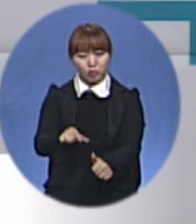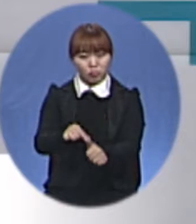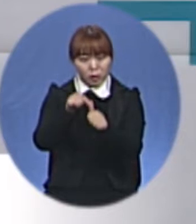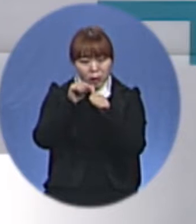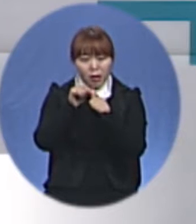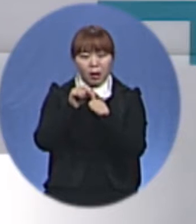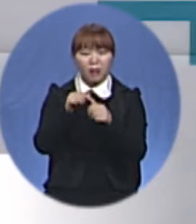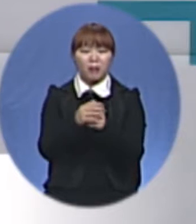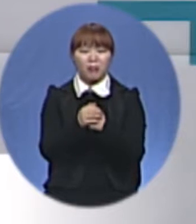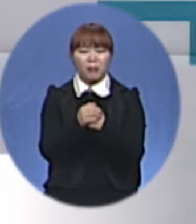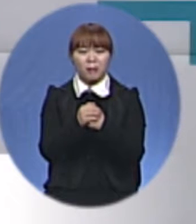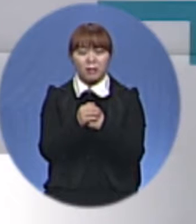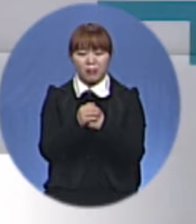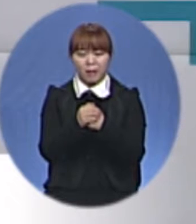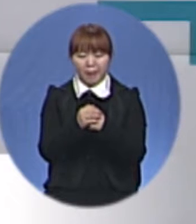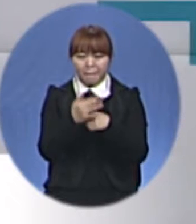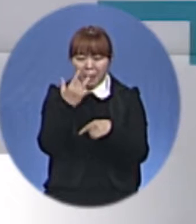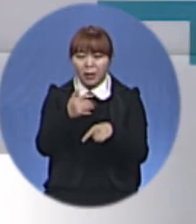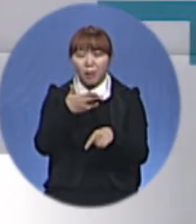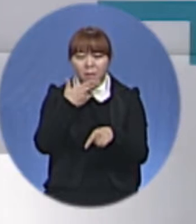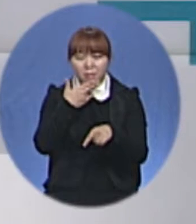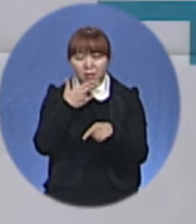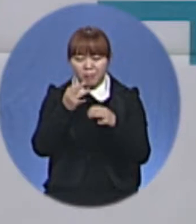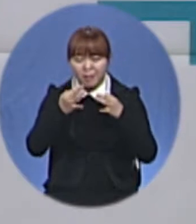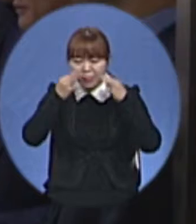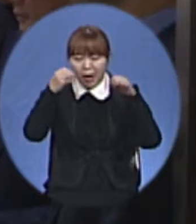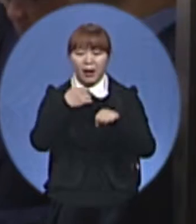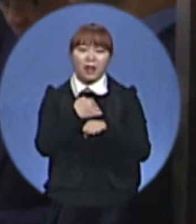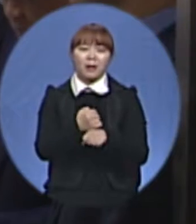구조에 빈틈이 없도록 해나가겠습니다.